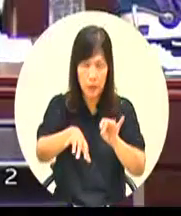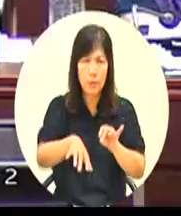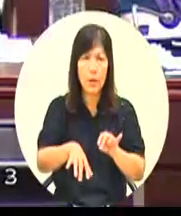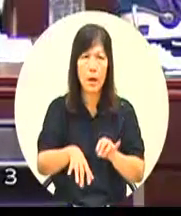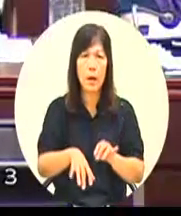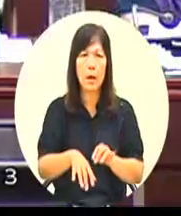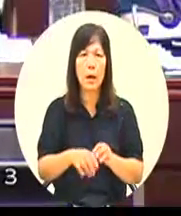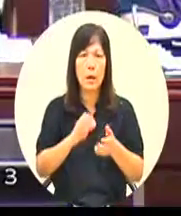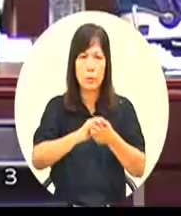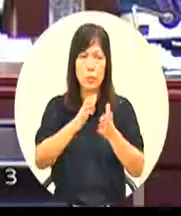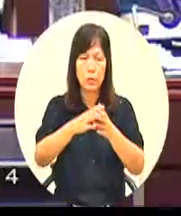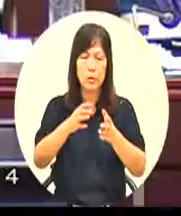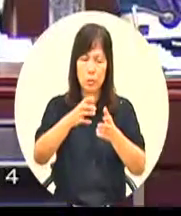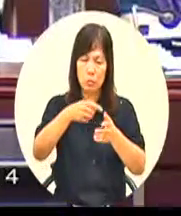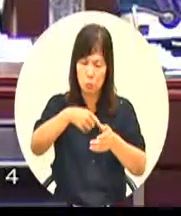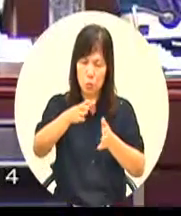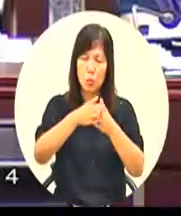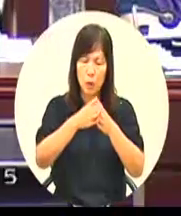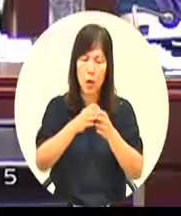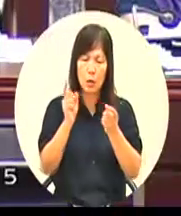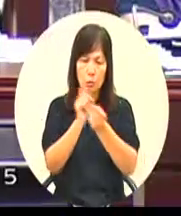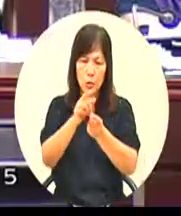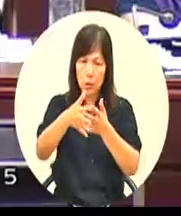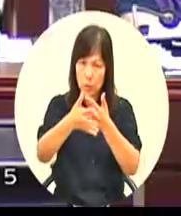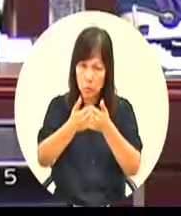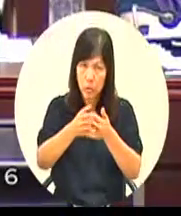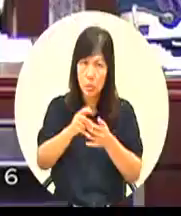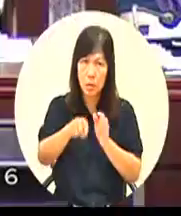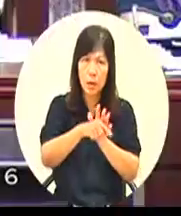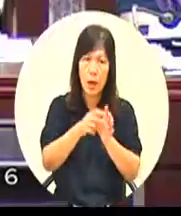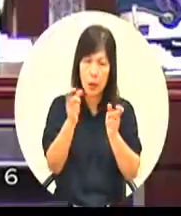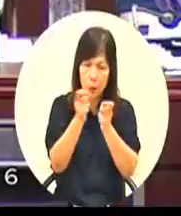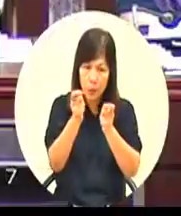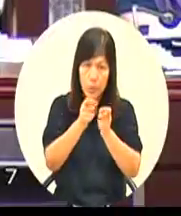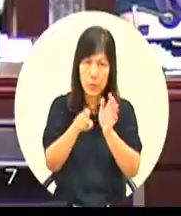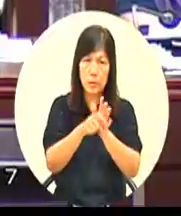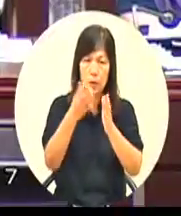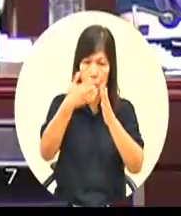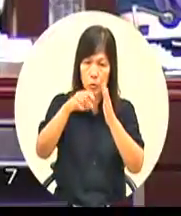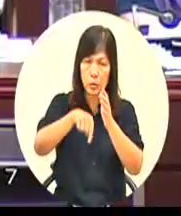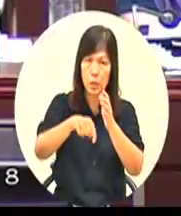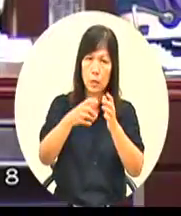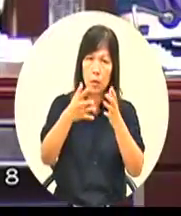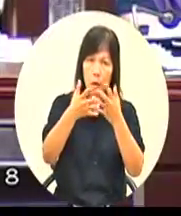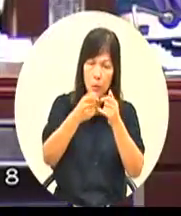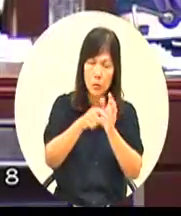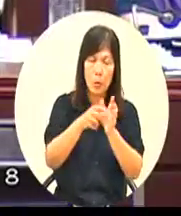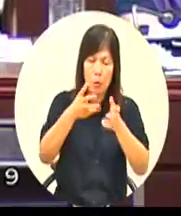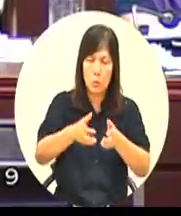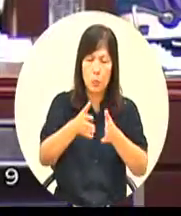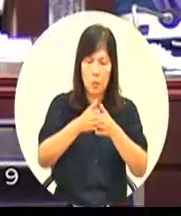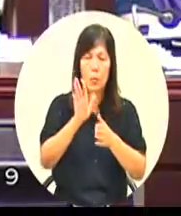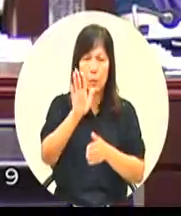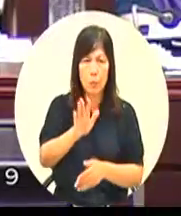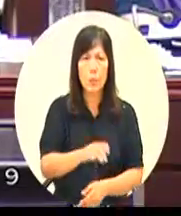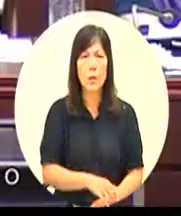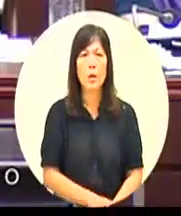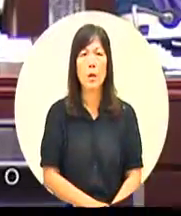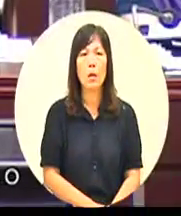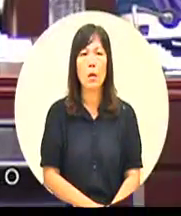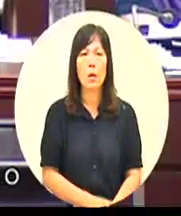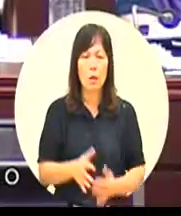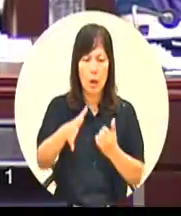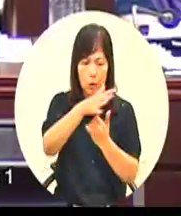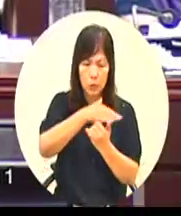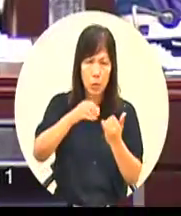我一定要你去、啊、 对， 对当地的学生还有邻近的这个学校的学生呢，其实蛮重要的，而且从全国